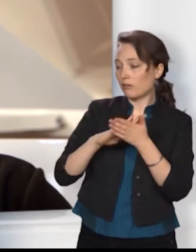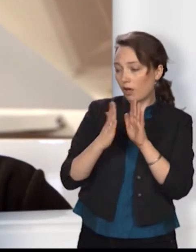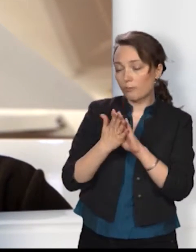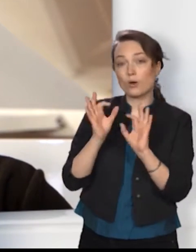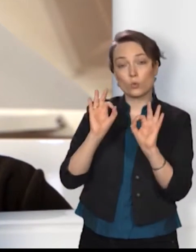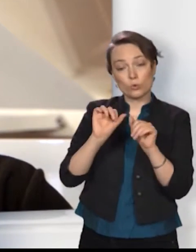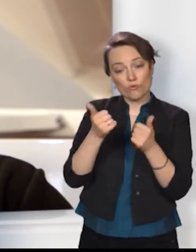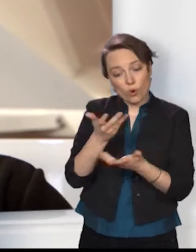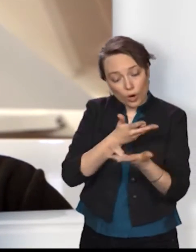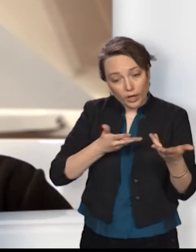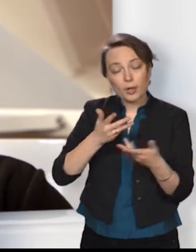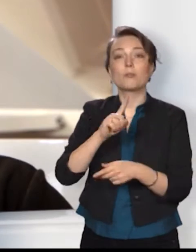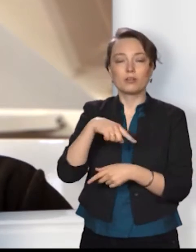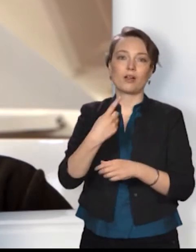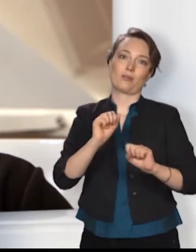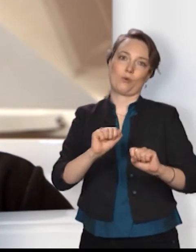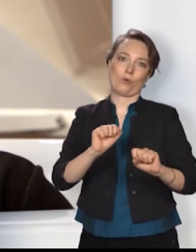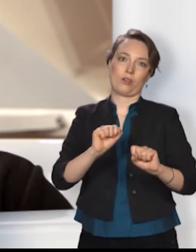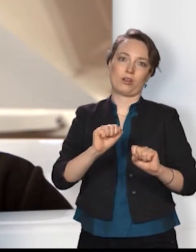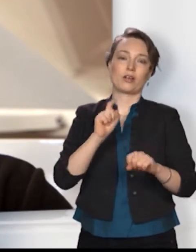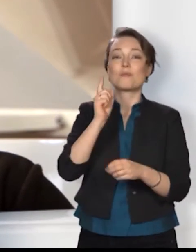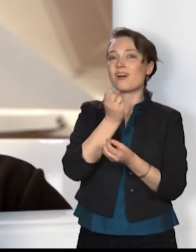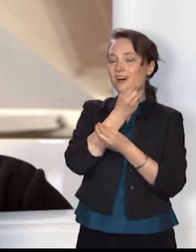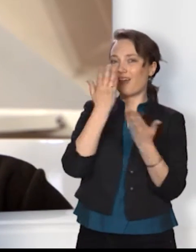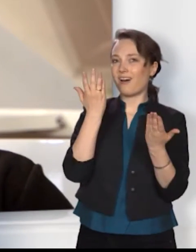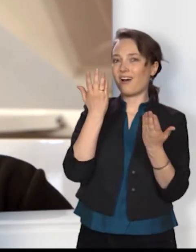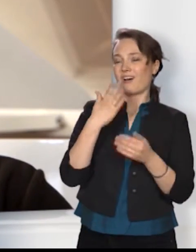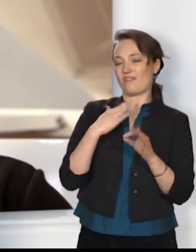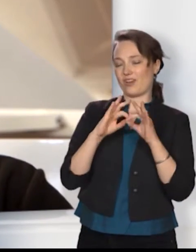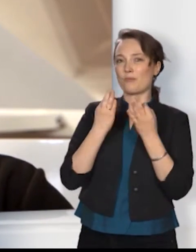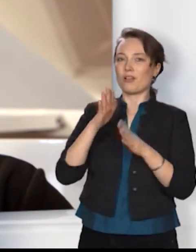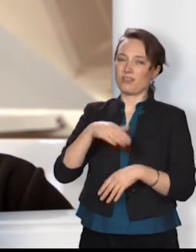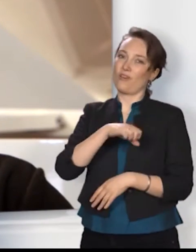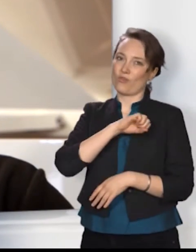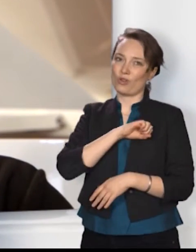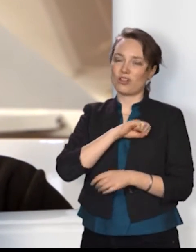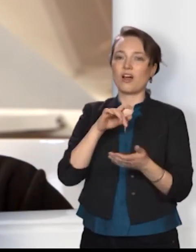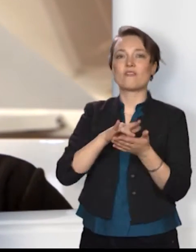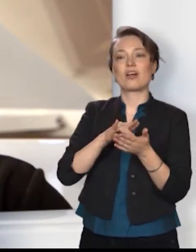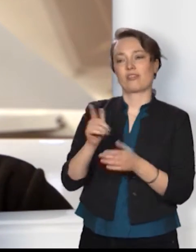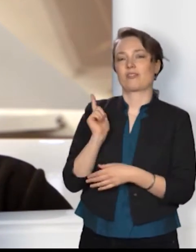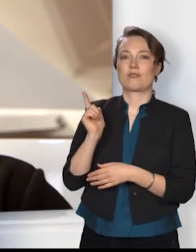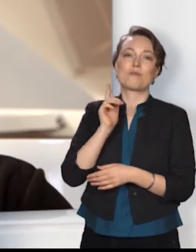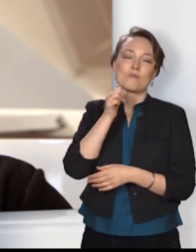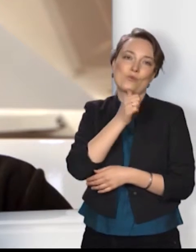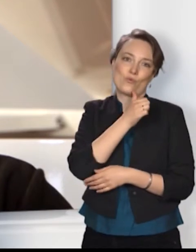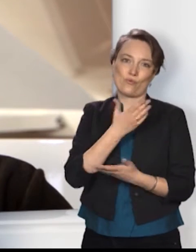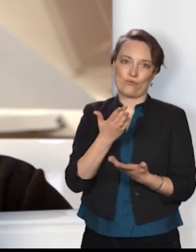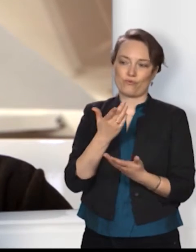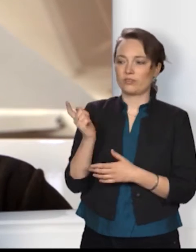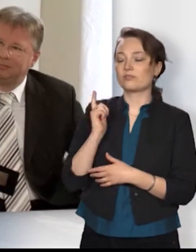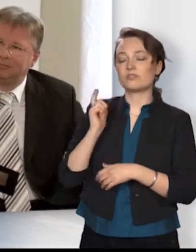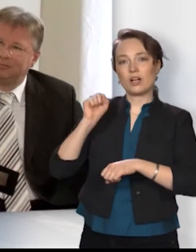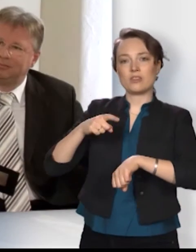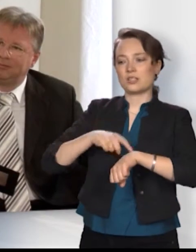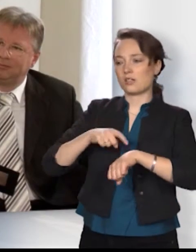Partner abstimmt, dann ist es möglich. Ich verheimliche nicht, Wir sind etwas privilegiert durch bestimmte